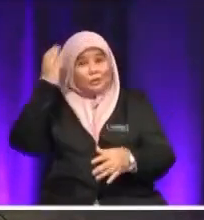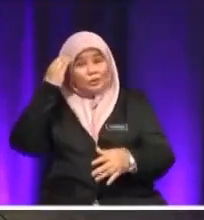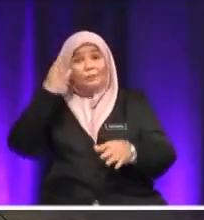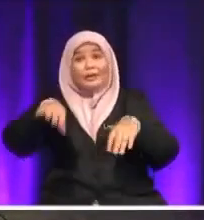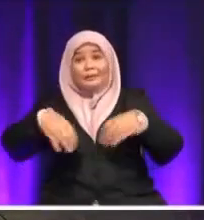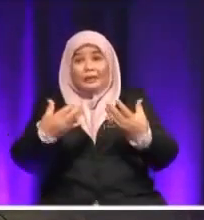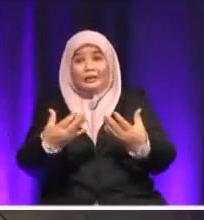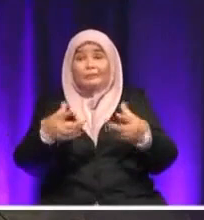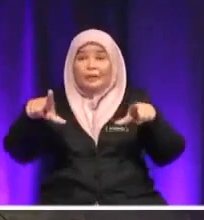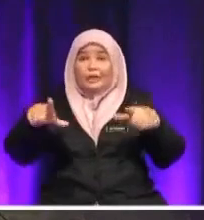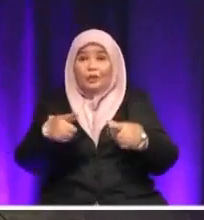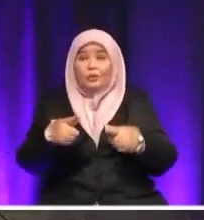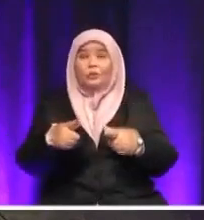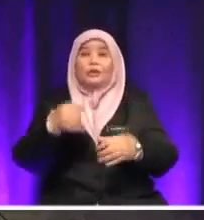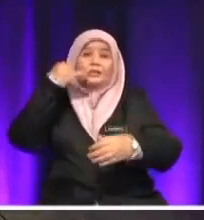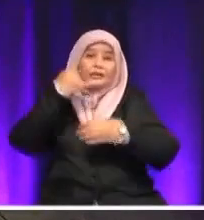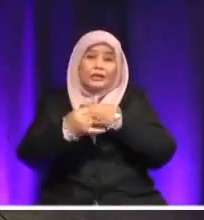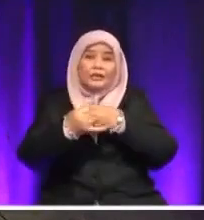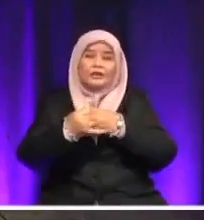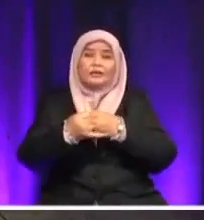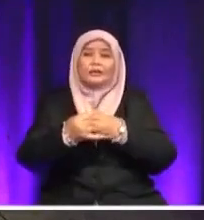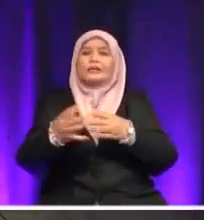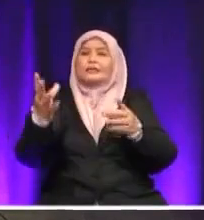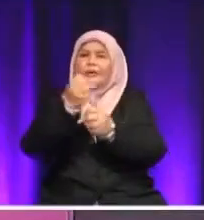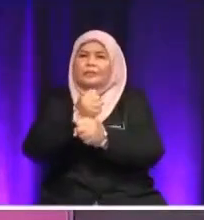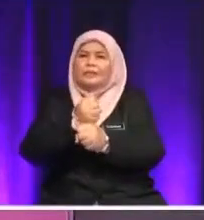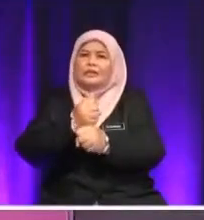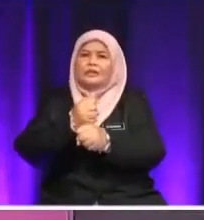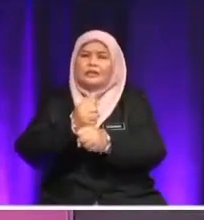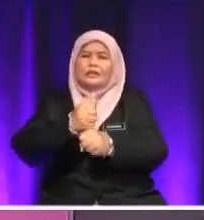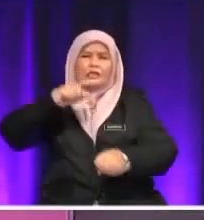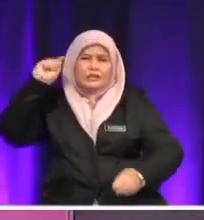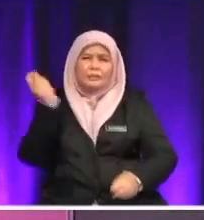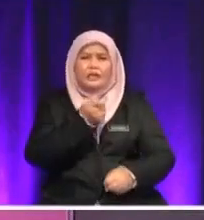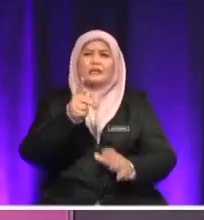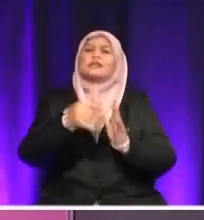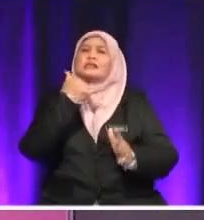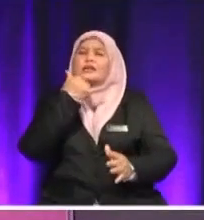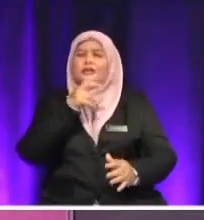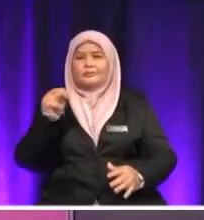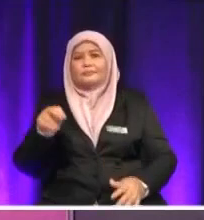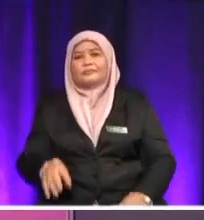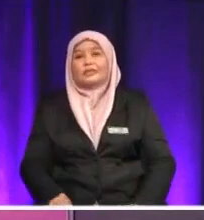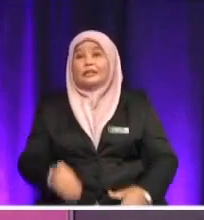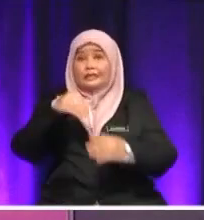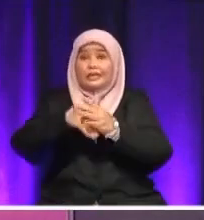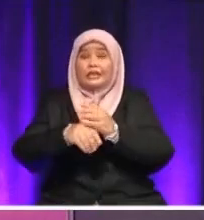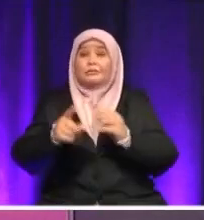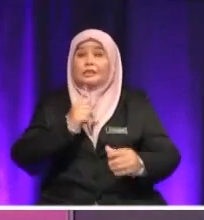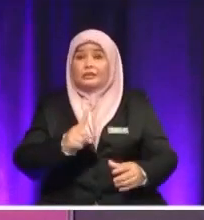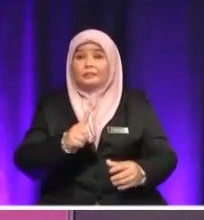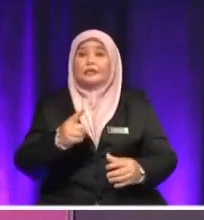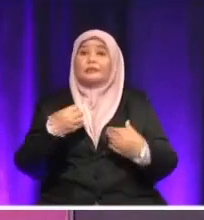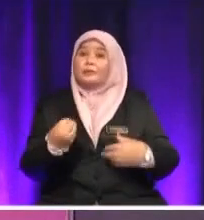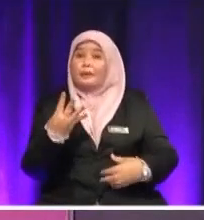bagaimana pelaku jenayah yang dilakukan tu dapat disabitkan perlakuannya. Jadi dalam Islam kita ada